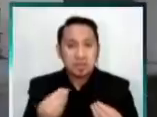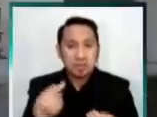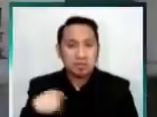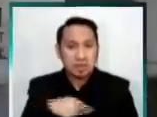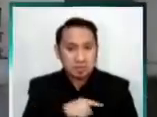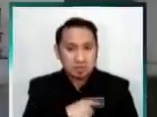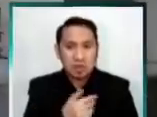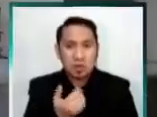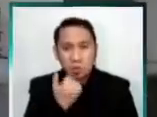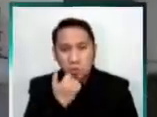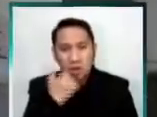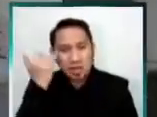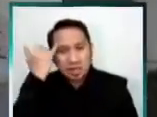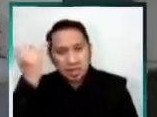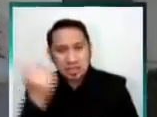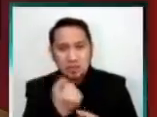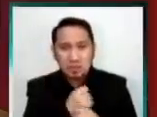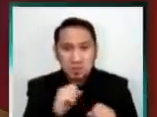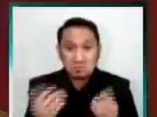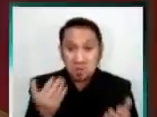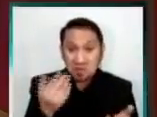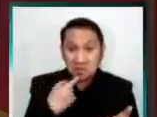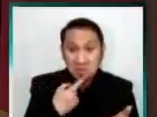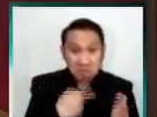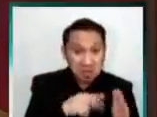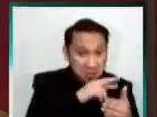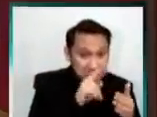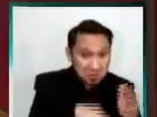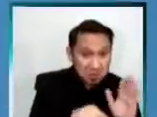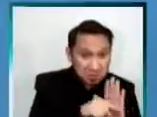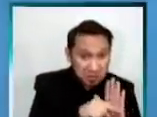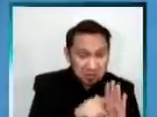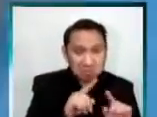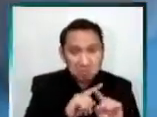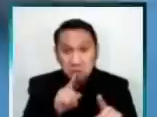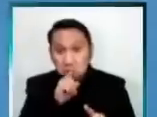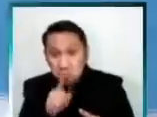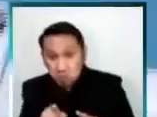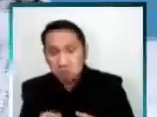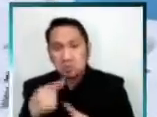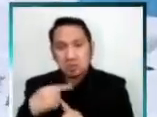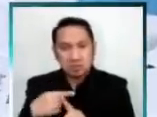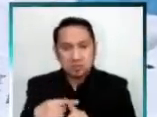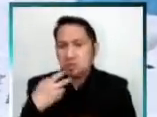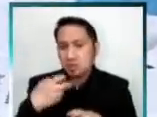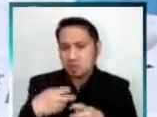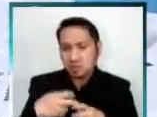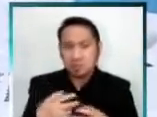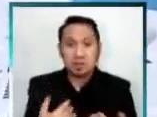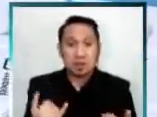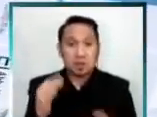security. Maari pong lumabas na negatibo kayo, ngunit ang totoo, positibo po pala kayo. Sa ngayon, tumatanggap pa lang ang FDA ng